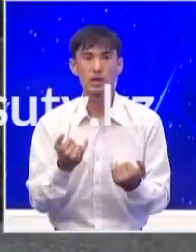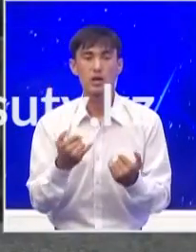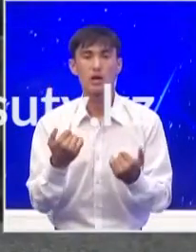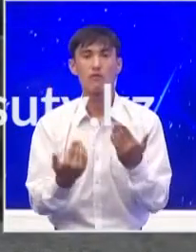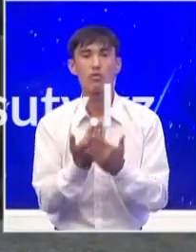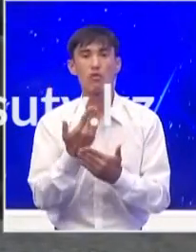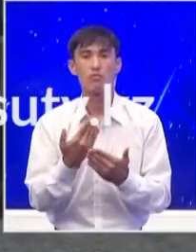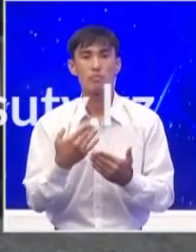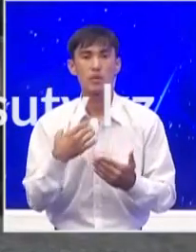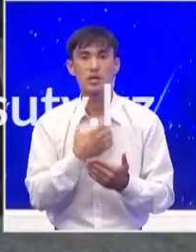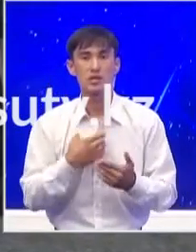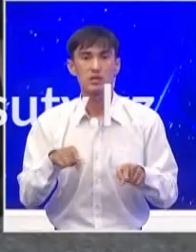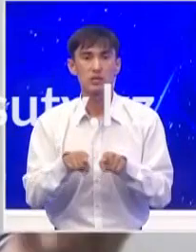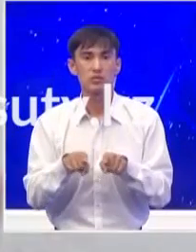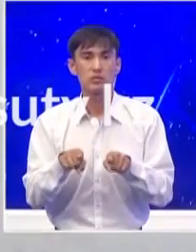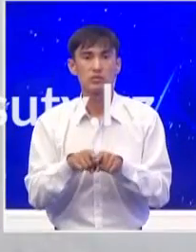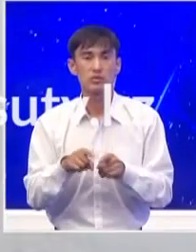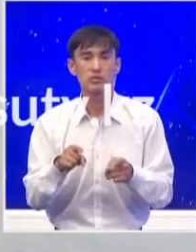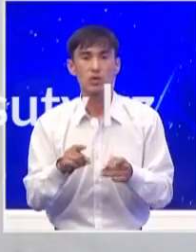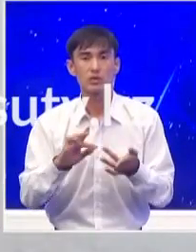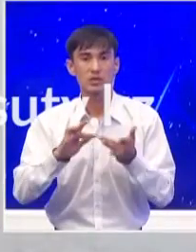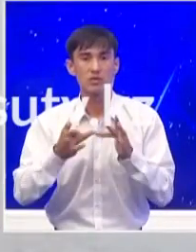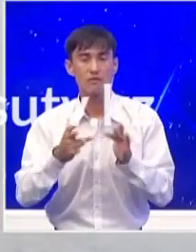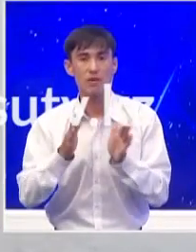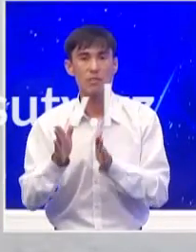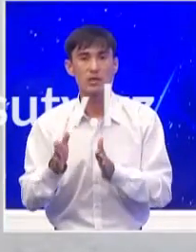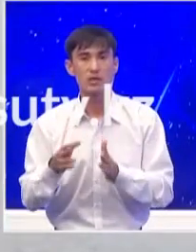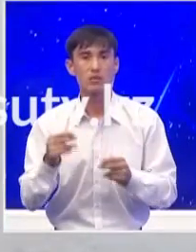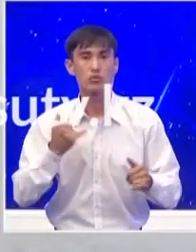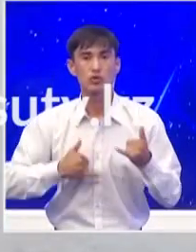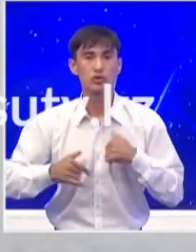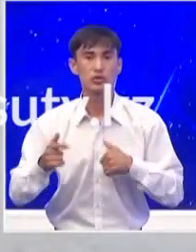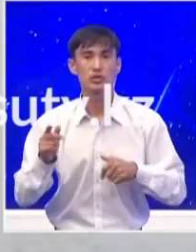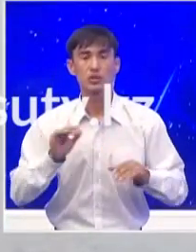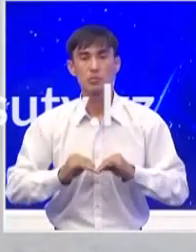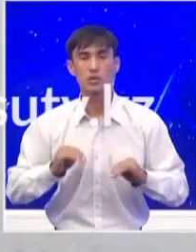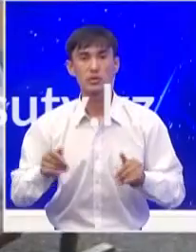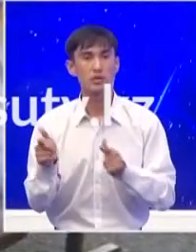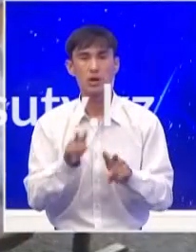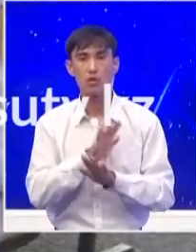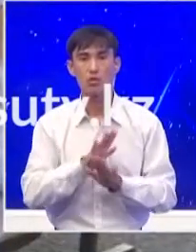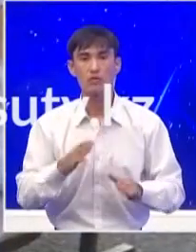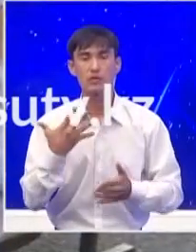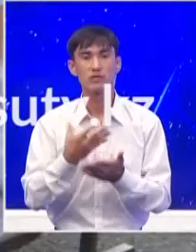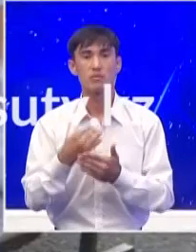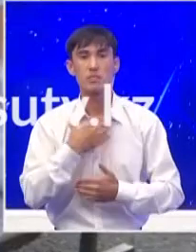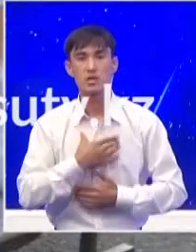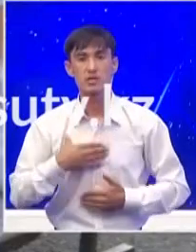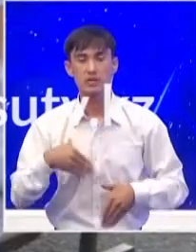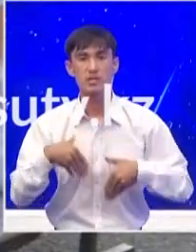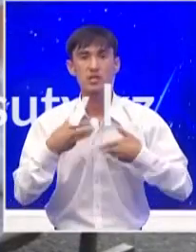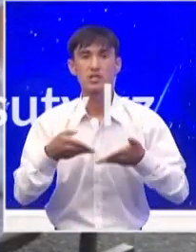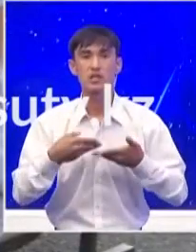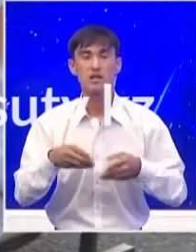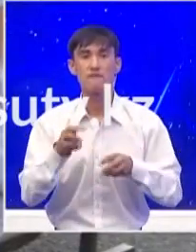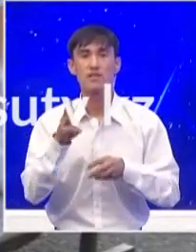вновь пережить проблемы связанные с дистанционным форматом не педагоги не ученики не готовы свои переживания они изложили на встрече с